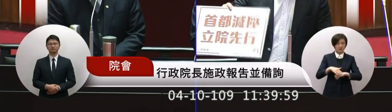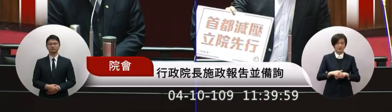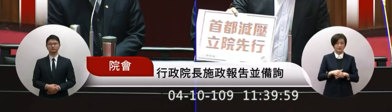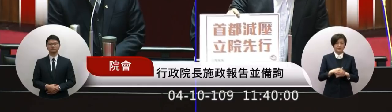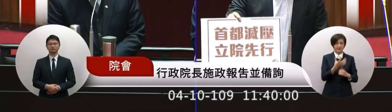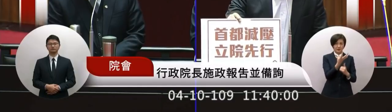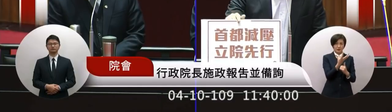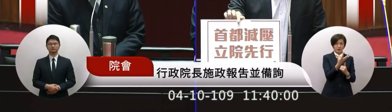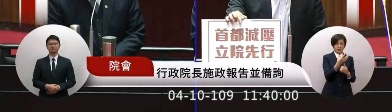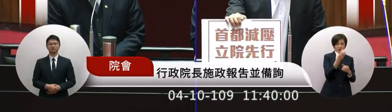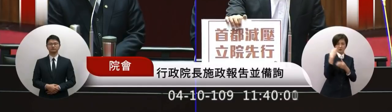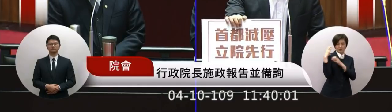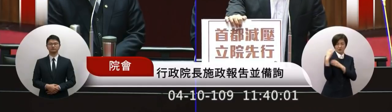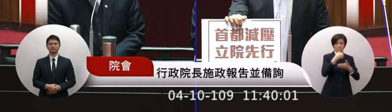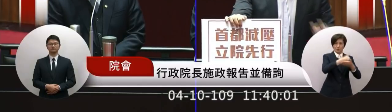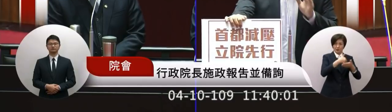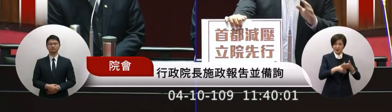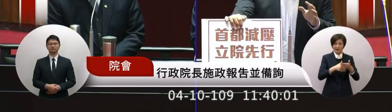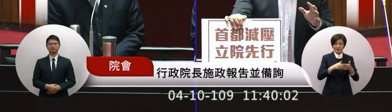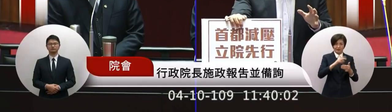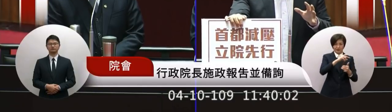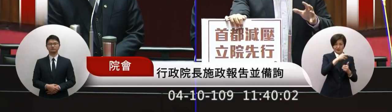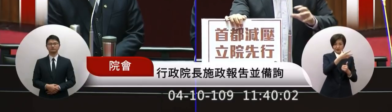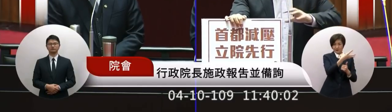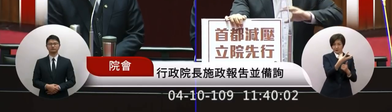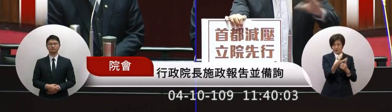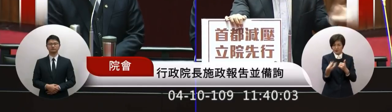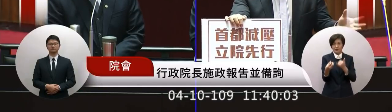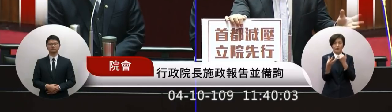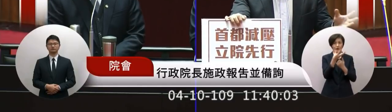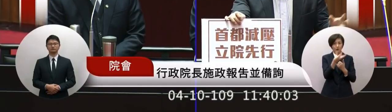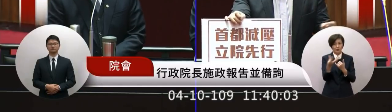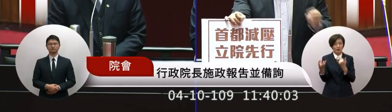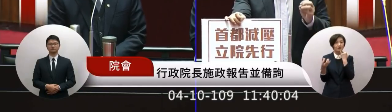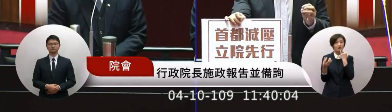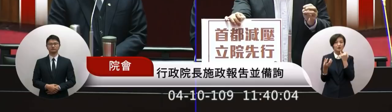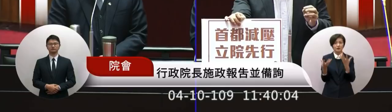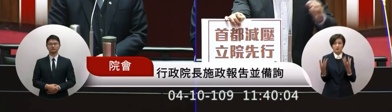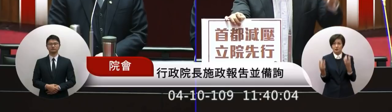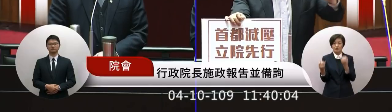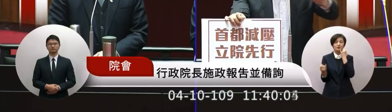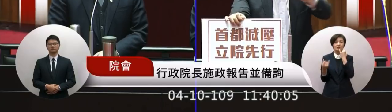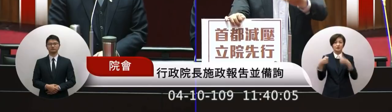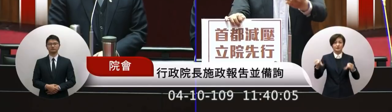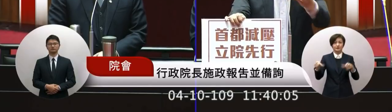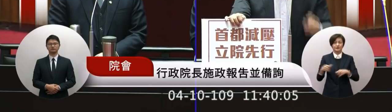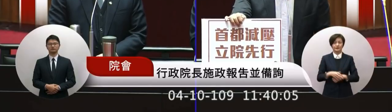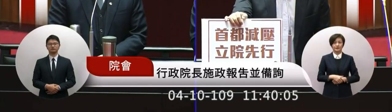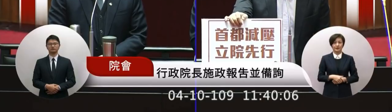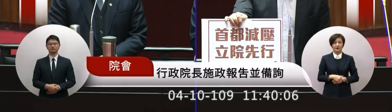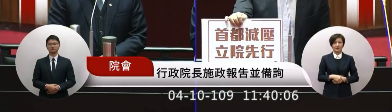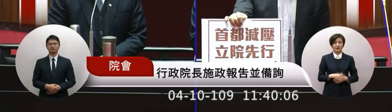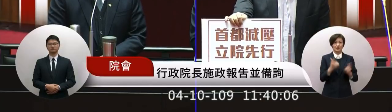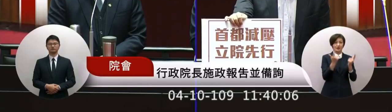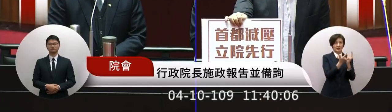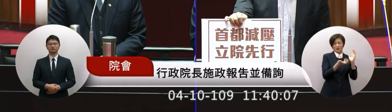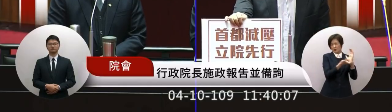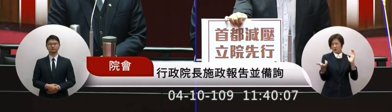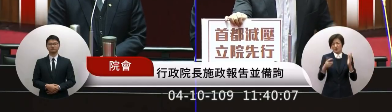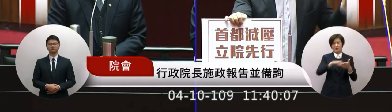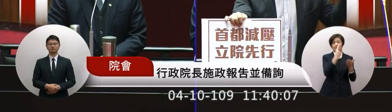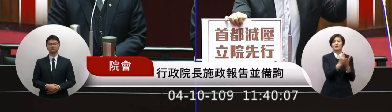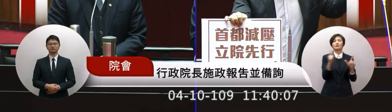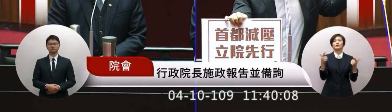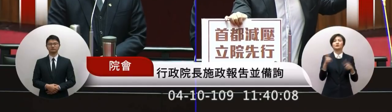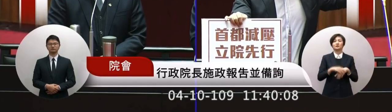院先行的方案。那这个物件毋是讲要甲台北搬互空，但是至少你也看，包括两位拢有做过立法委